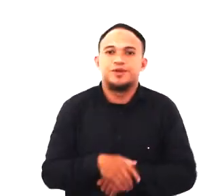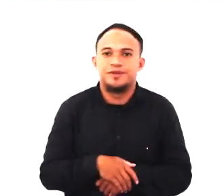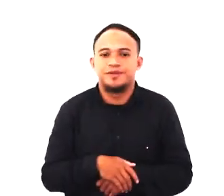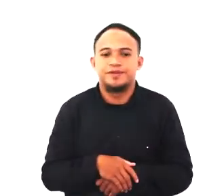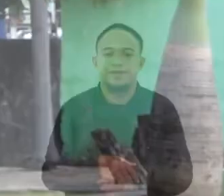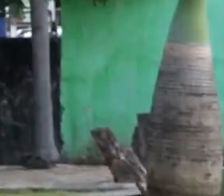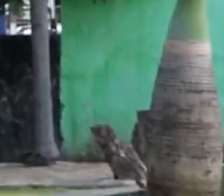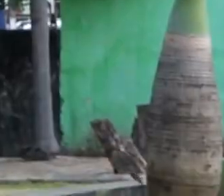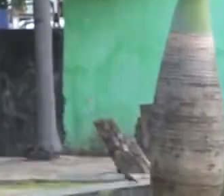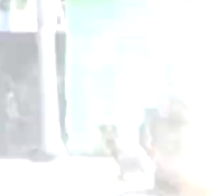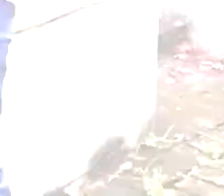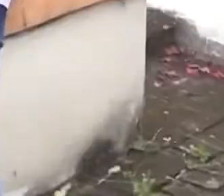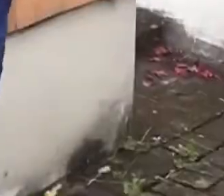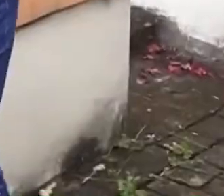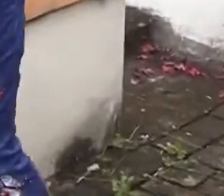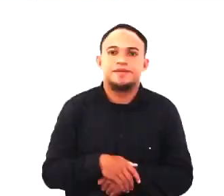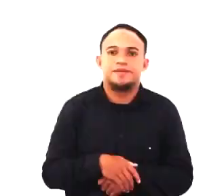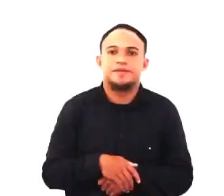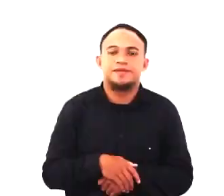Provinsi Gorontalo.